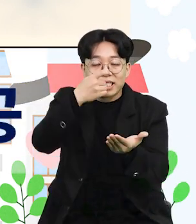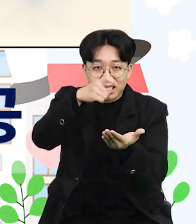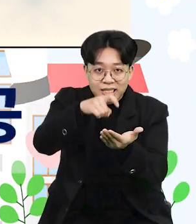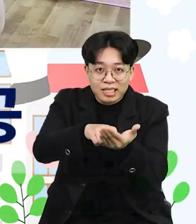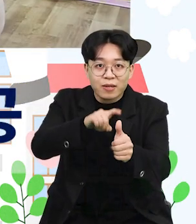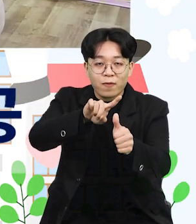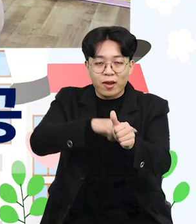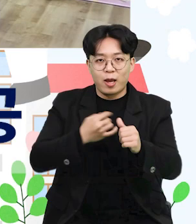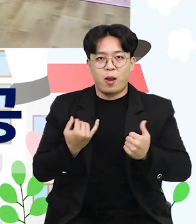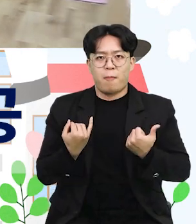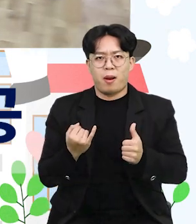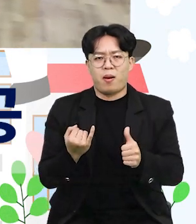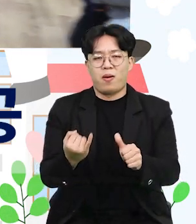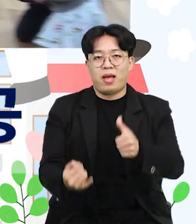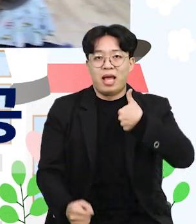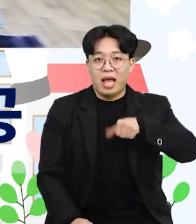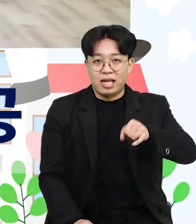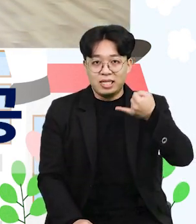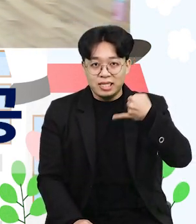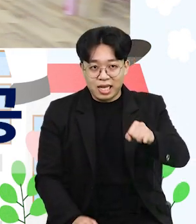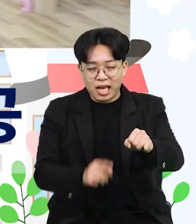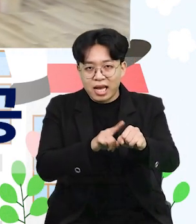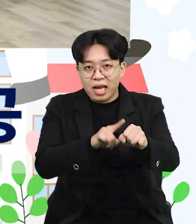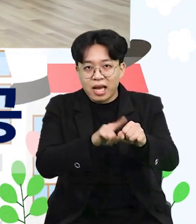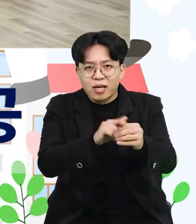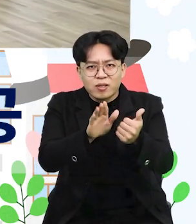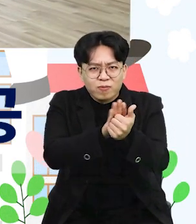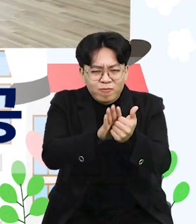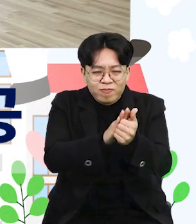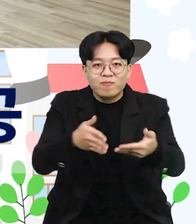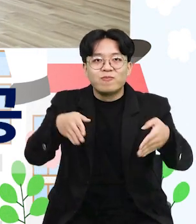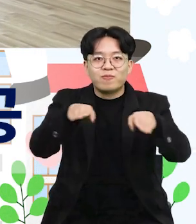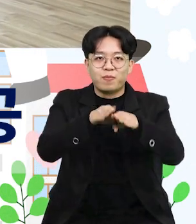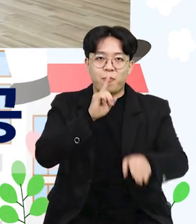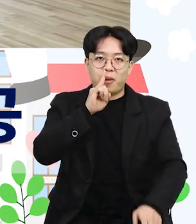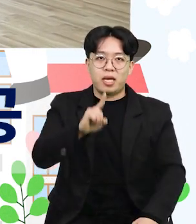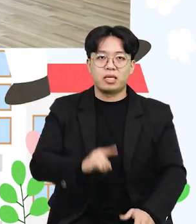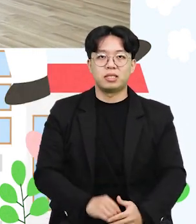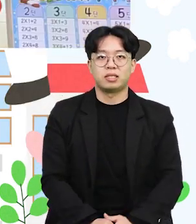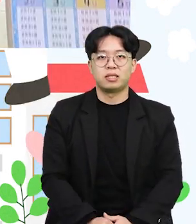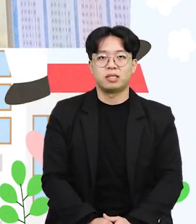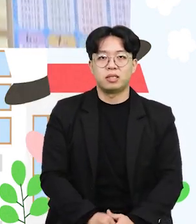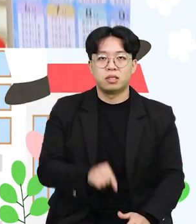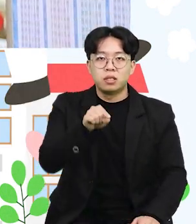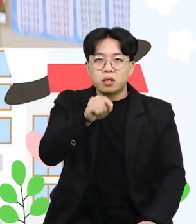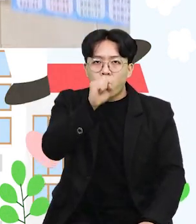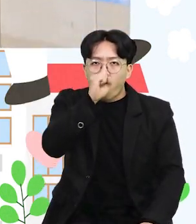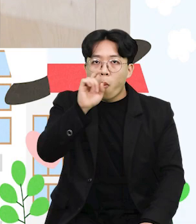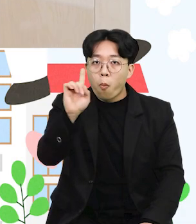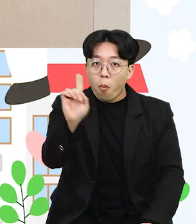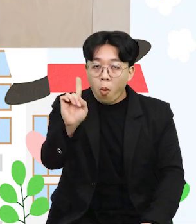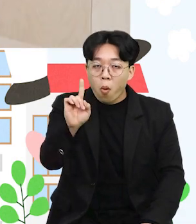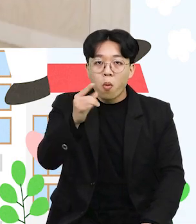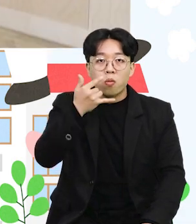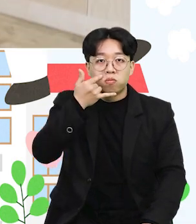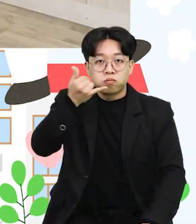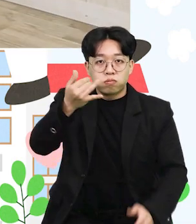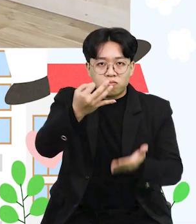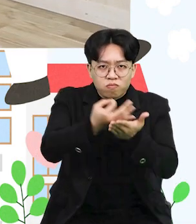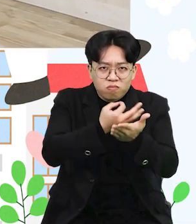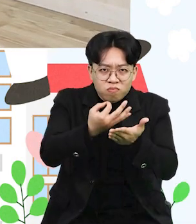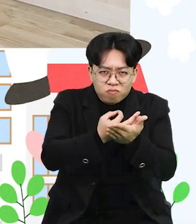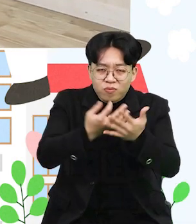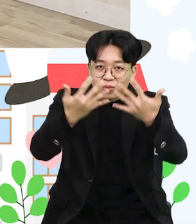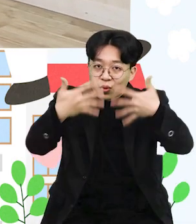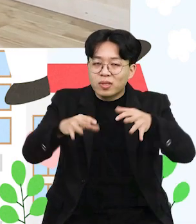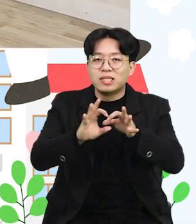유휴공간을 활용해 맞벌이 가정의 초등 자녀 등에게 돌봄을 제공하는 시설입니다. 이곳의 가장 좋은 점은 부모의